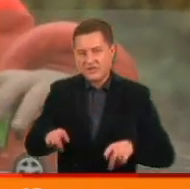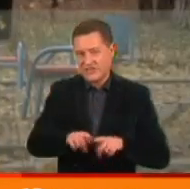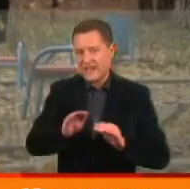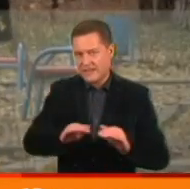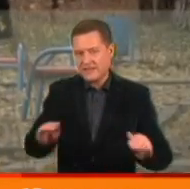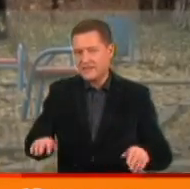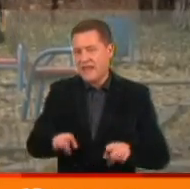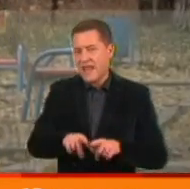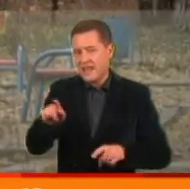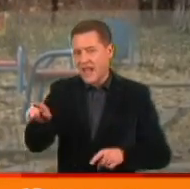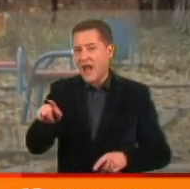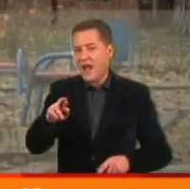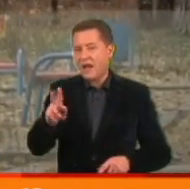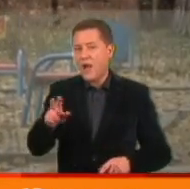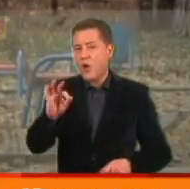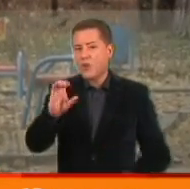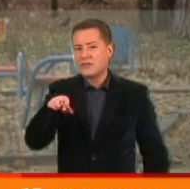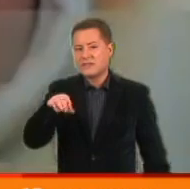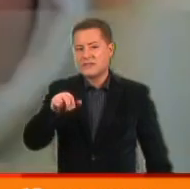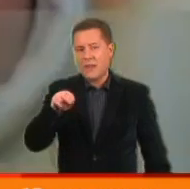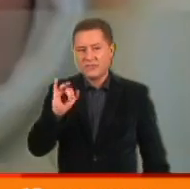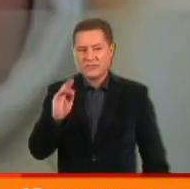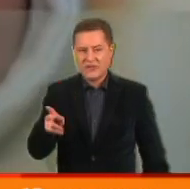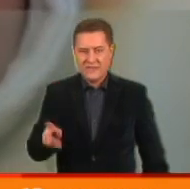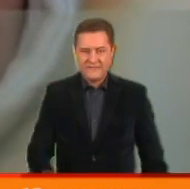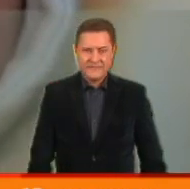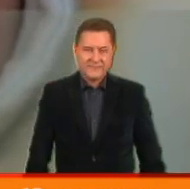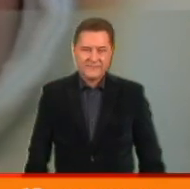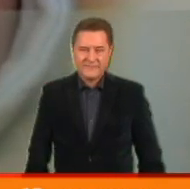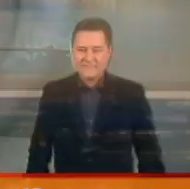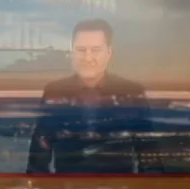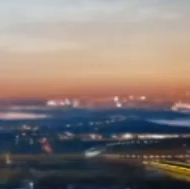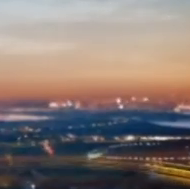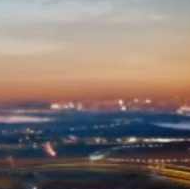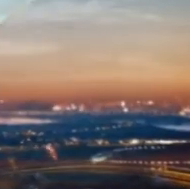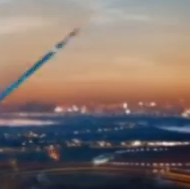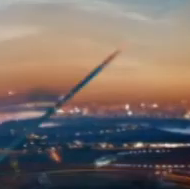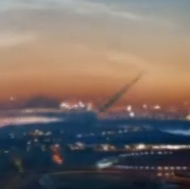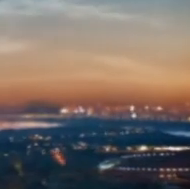Ірина Стороженко, Олександр Альбінський, Роман Крюков та Сергій Сивко. Програма «Вікна» СТБ.